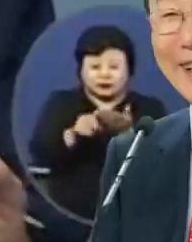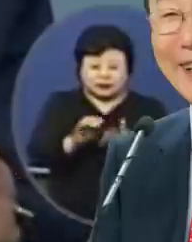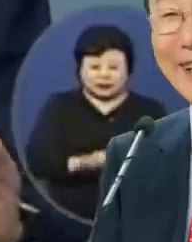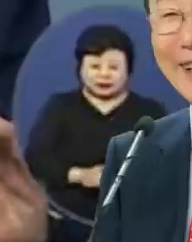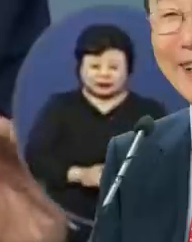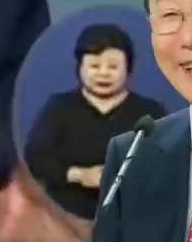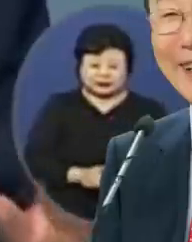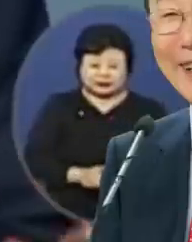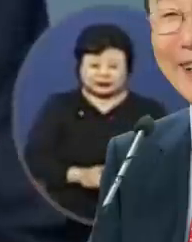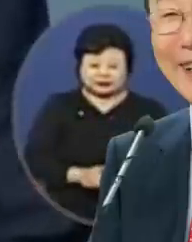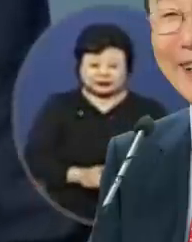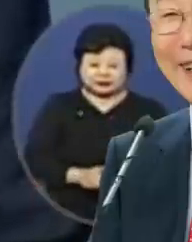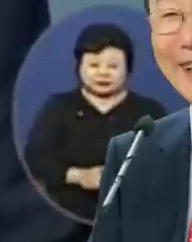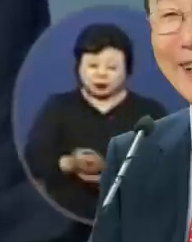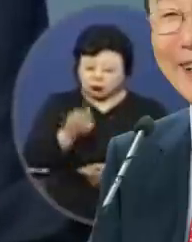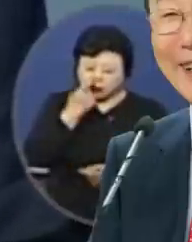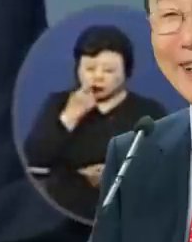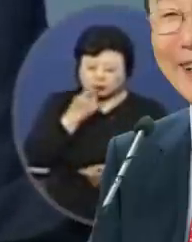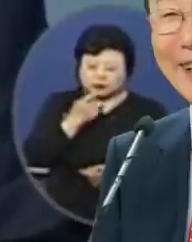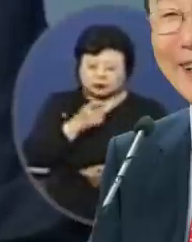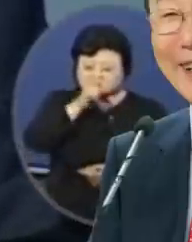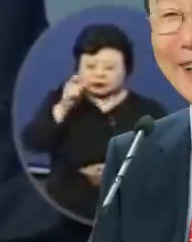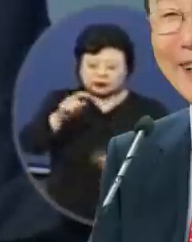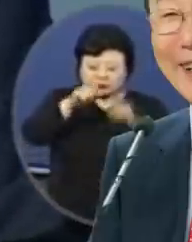글을 응집실에 붙여놓았었습니다.